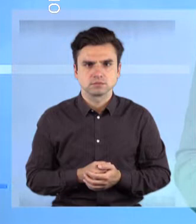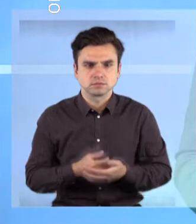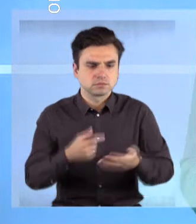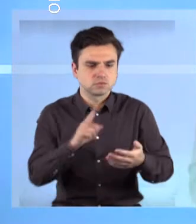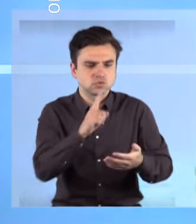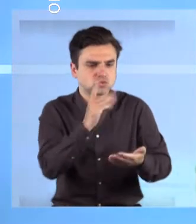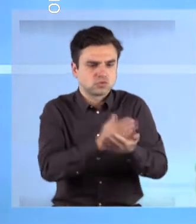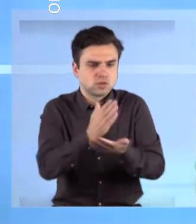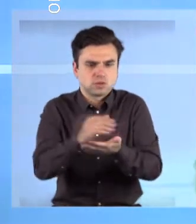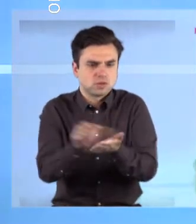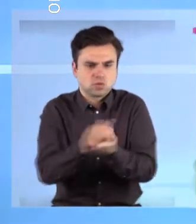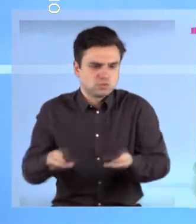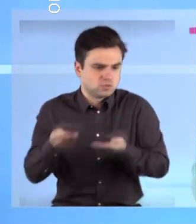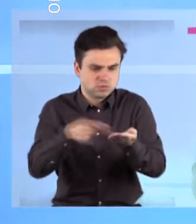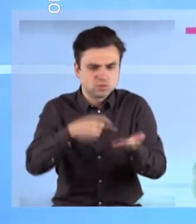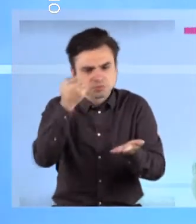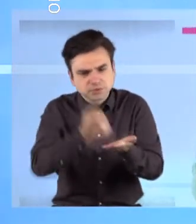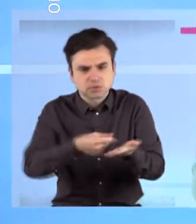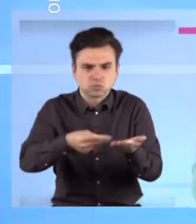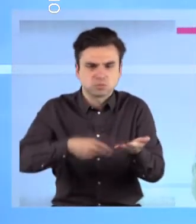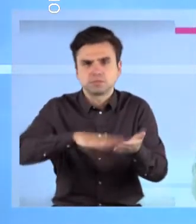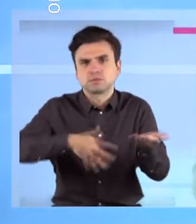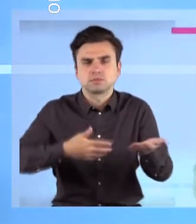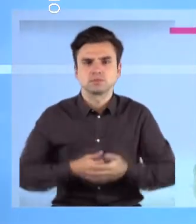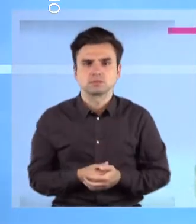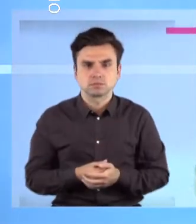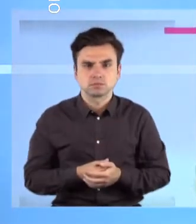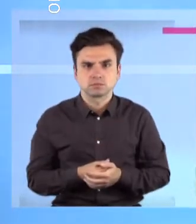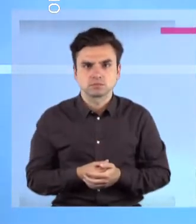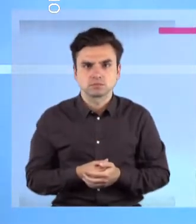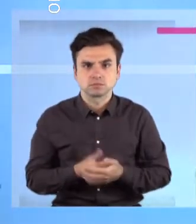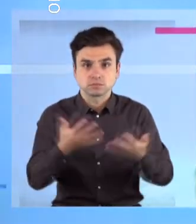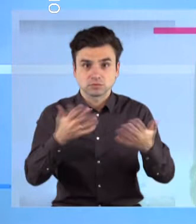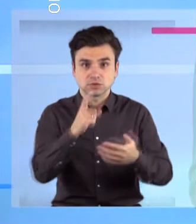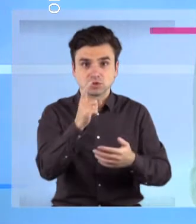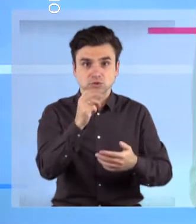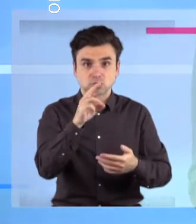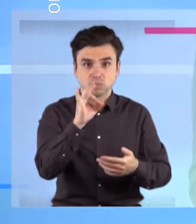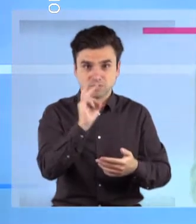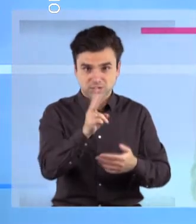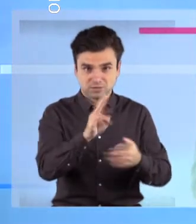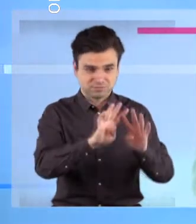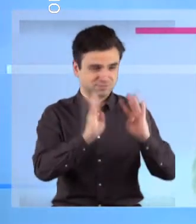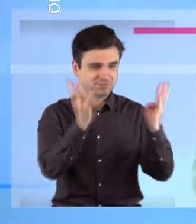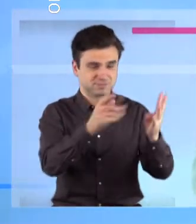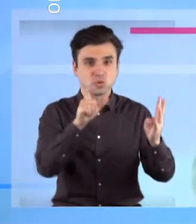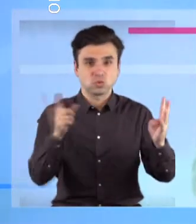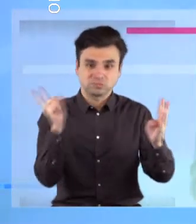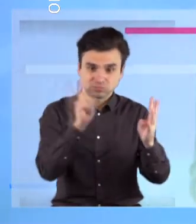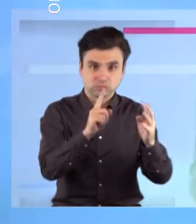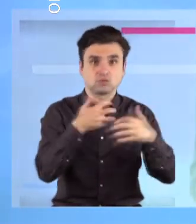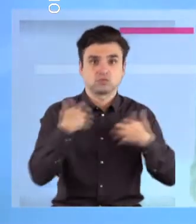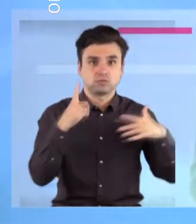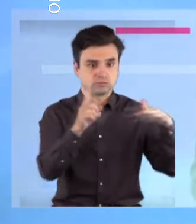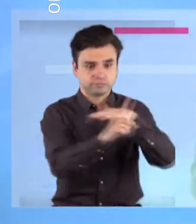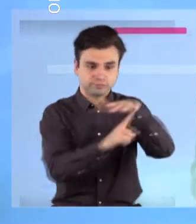Криворізькому маньяку подовжила арешт на 3 тижні. 16 жовтня у жовтневому суді у закритому режимі пройшло засідання по